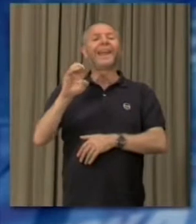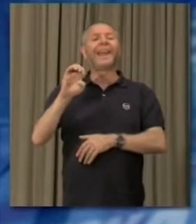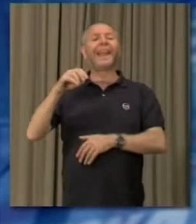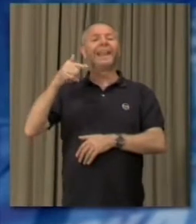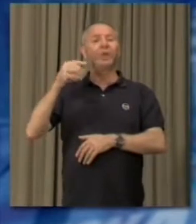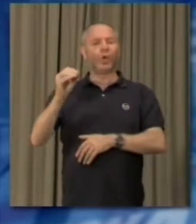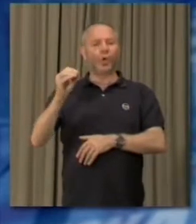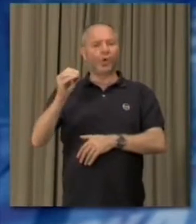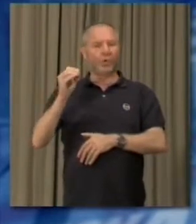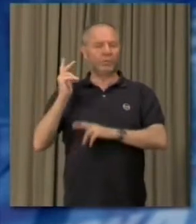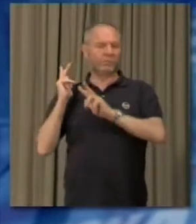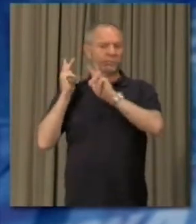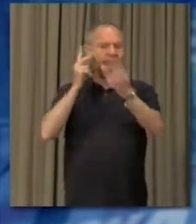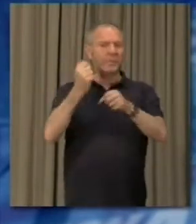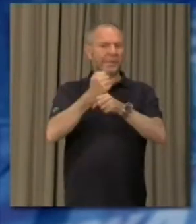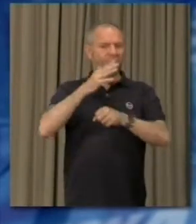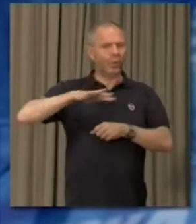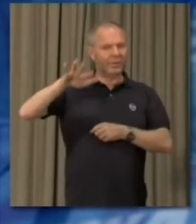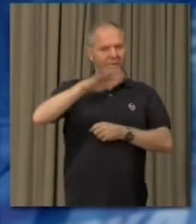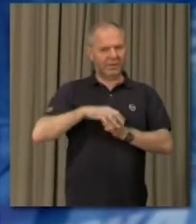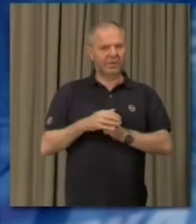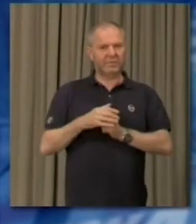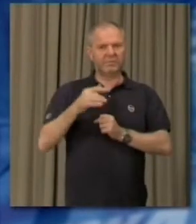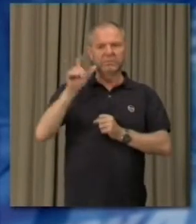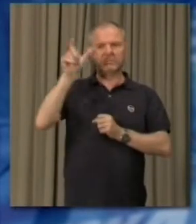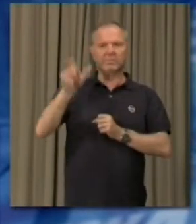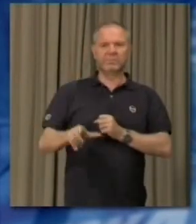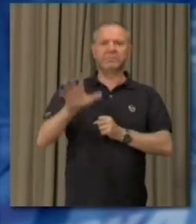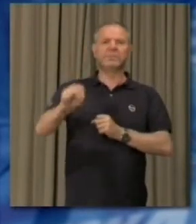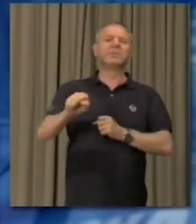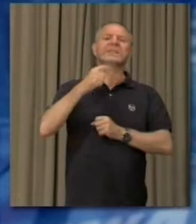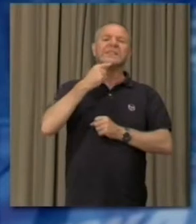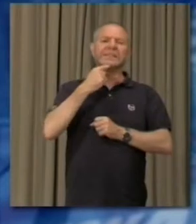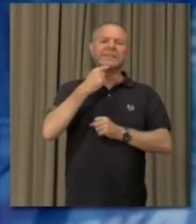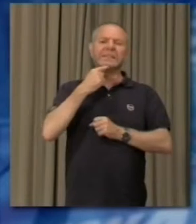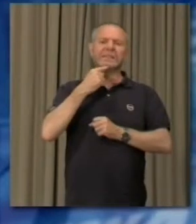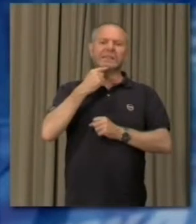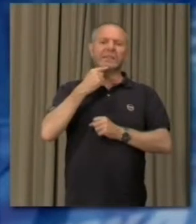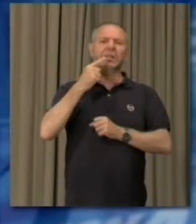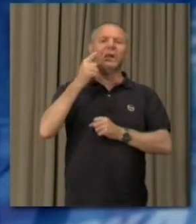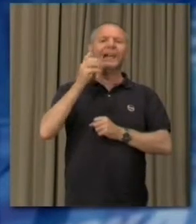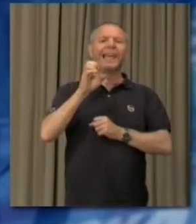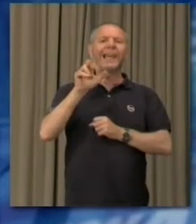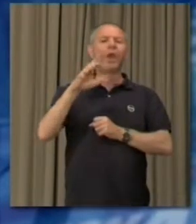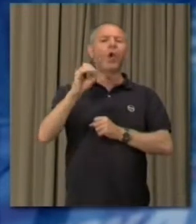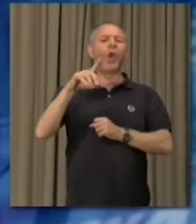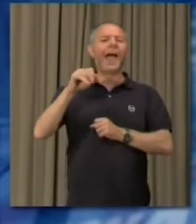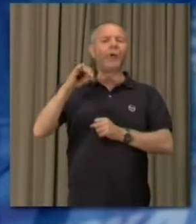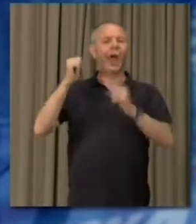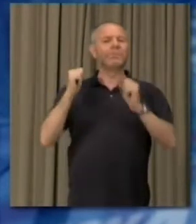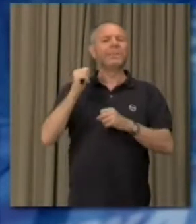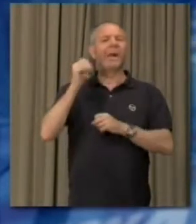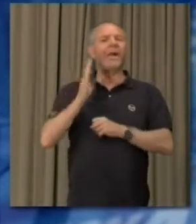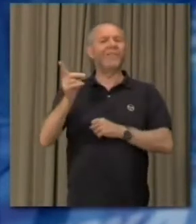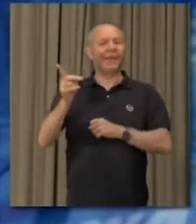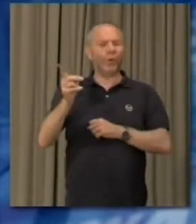arrivare in Piemonte. In manette un imprenditore del settore turistico di Baveno. Si tratta di Gianfranco Ercolano, 37 anni, ora